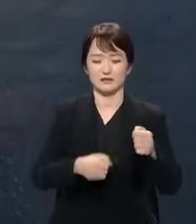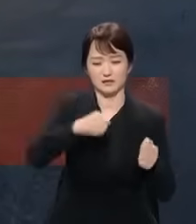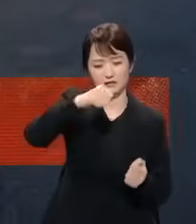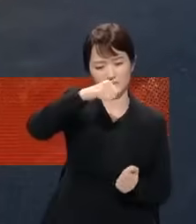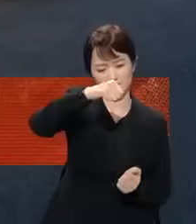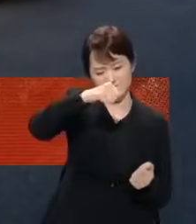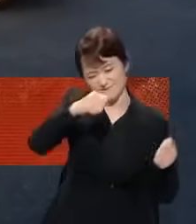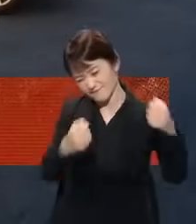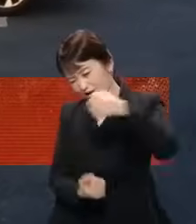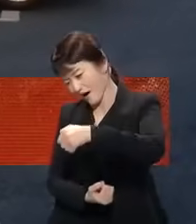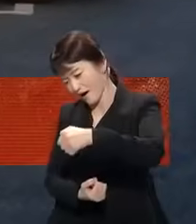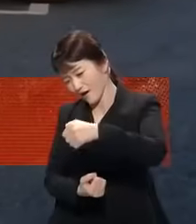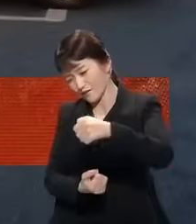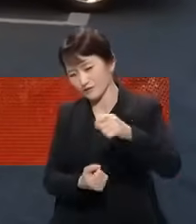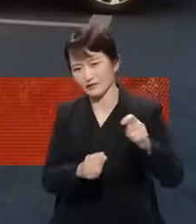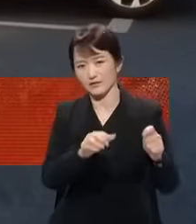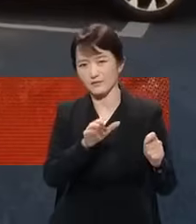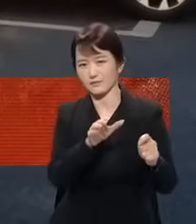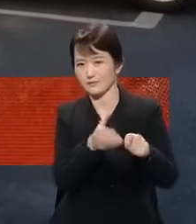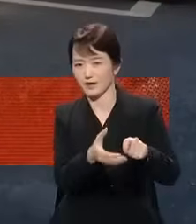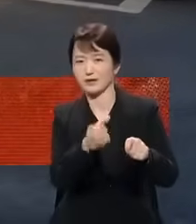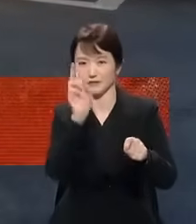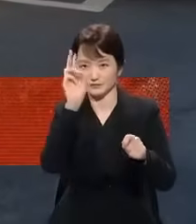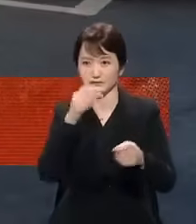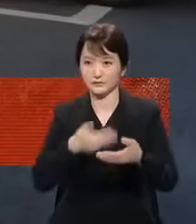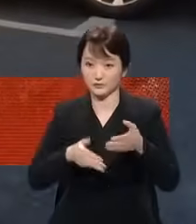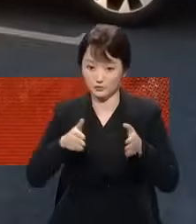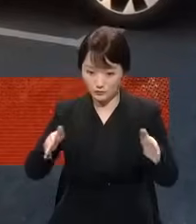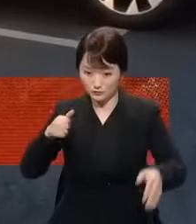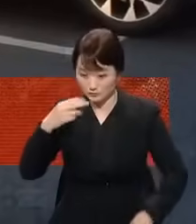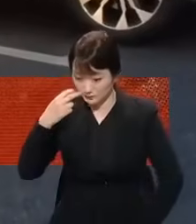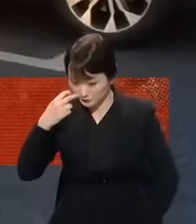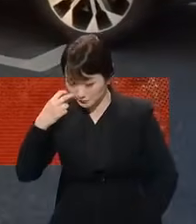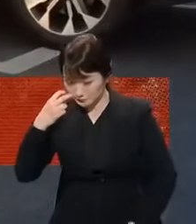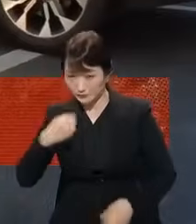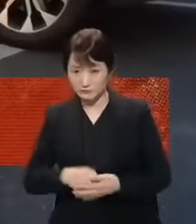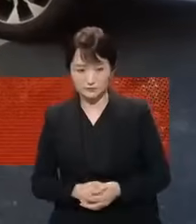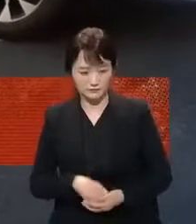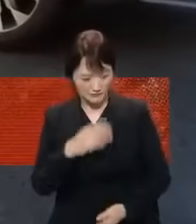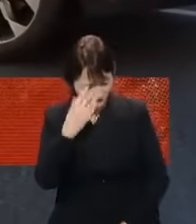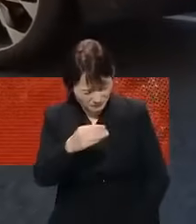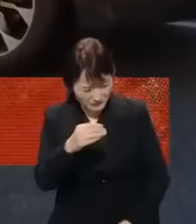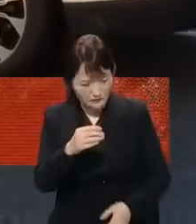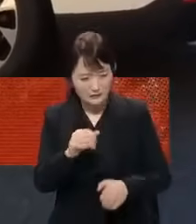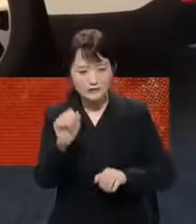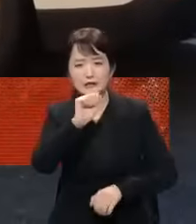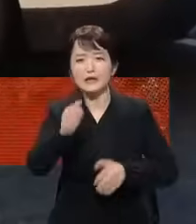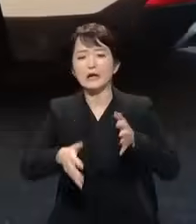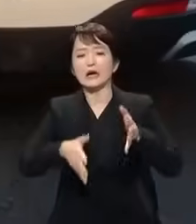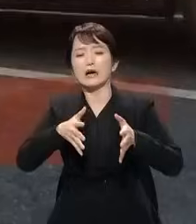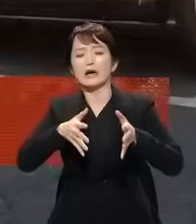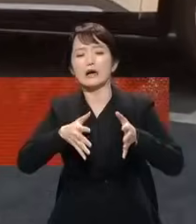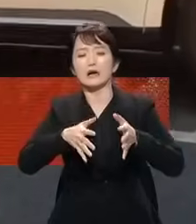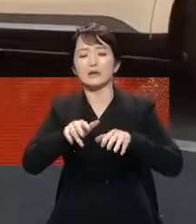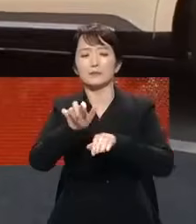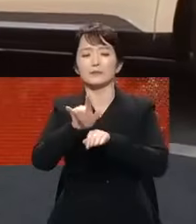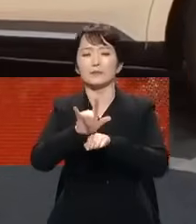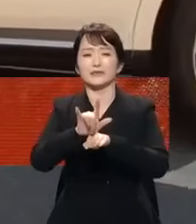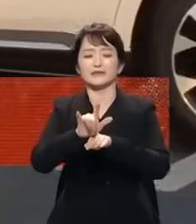그런 것 같다라고 이제 하기도 하고 일단 고속도로 순찰차에서 운전 미숙이다. 뭐 누가 봐도 벤츠 차량이 운전